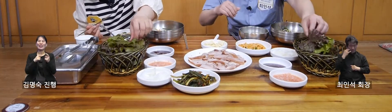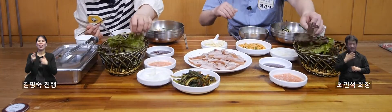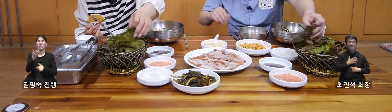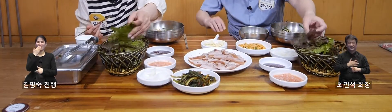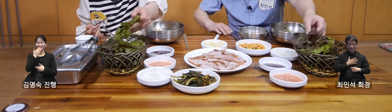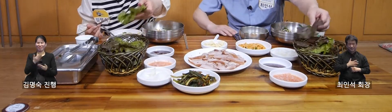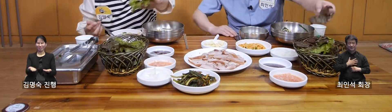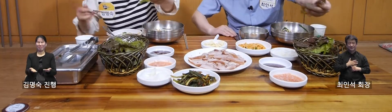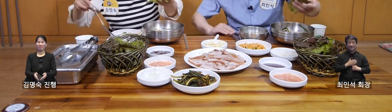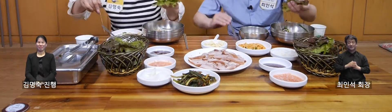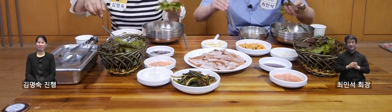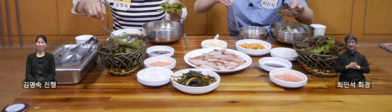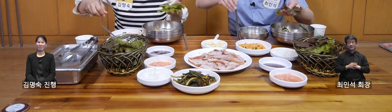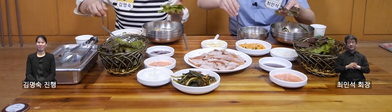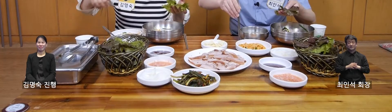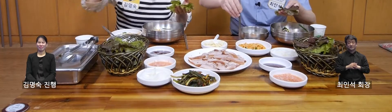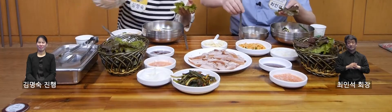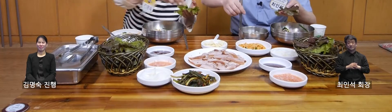알겠습니다.